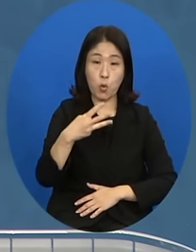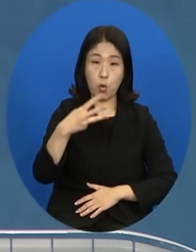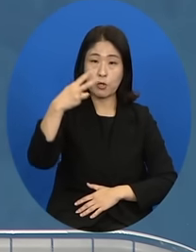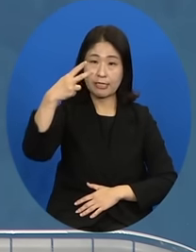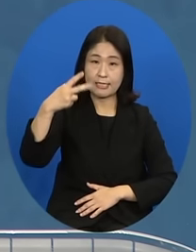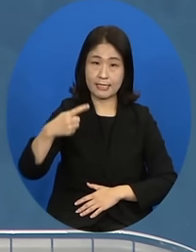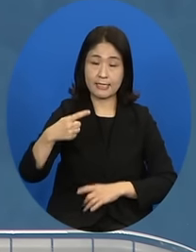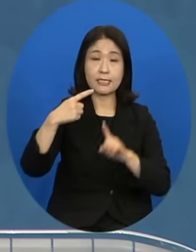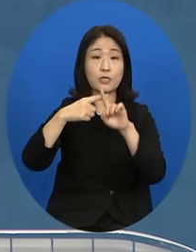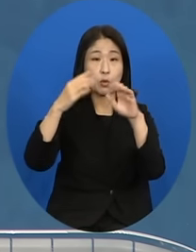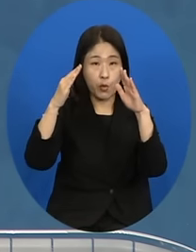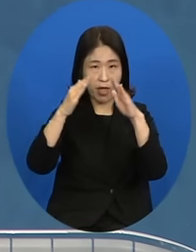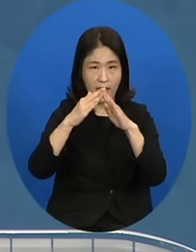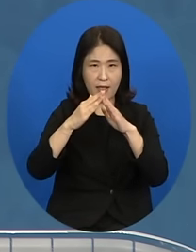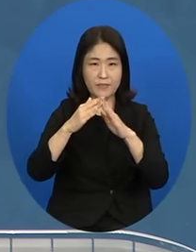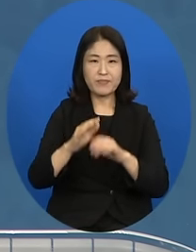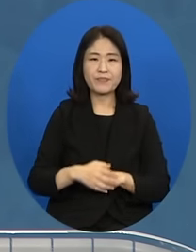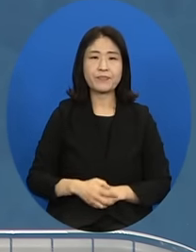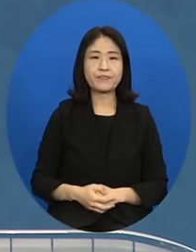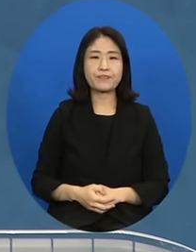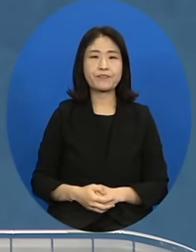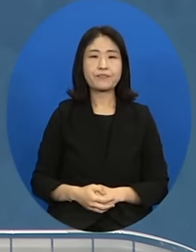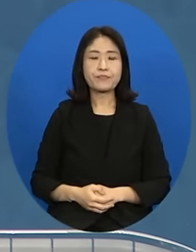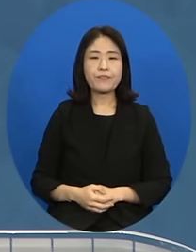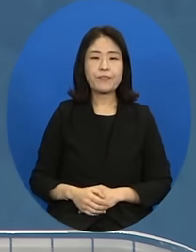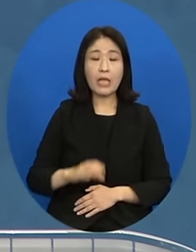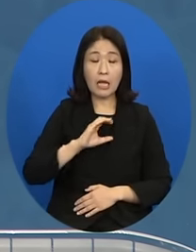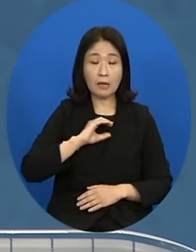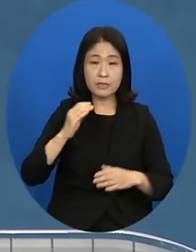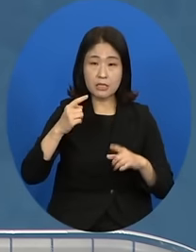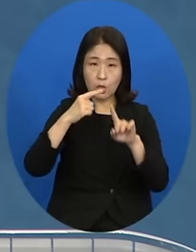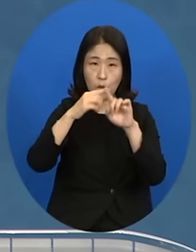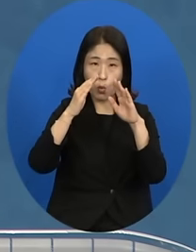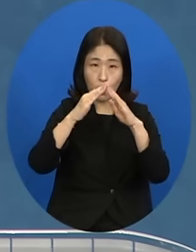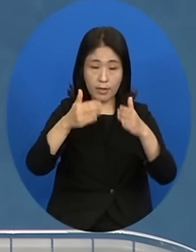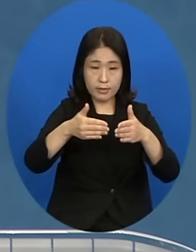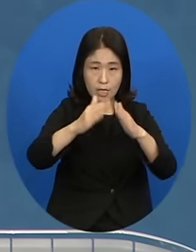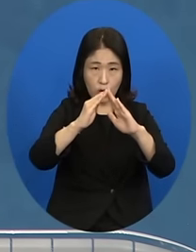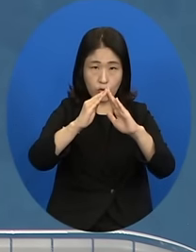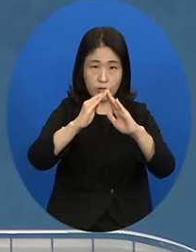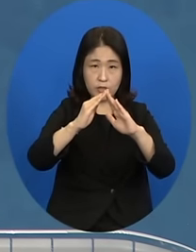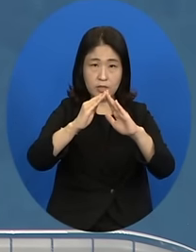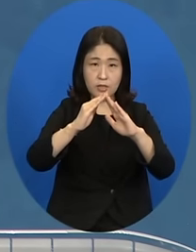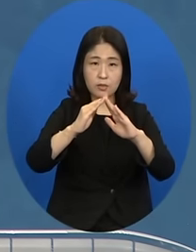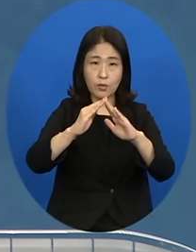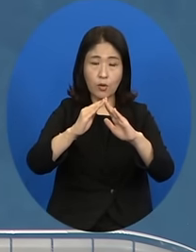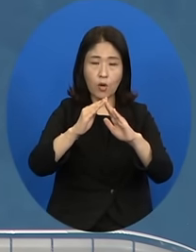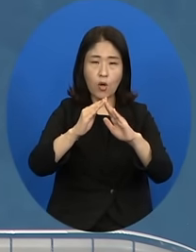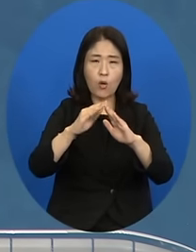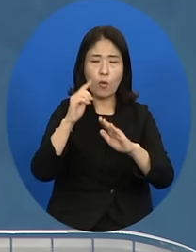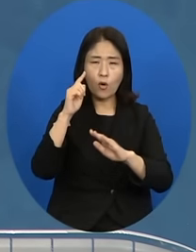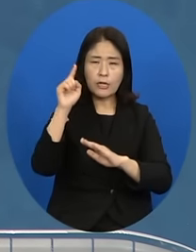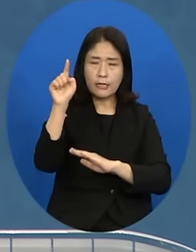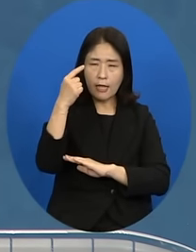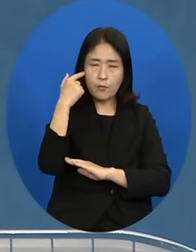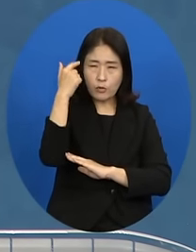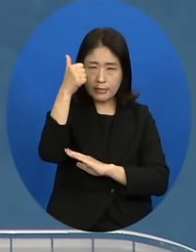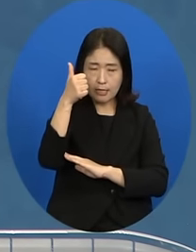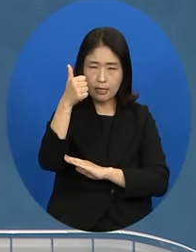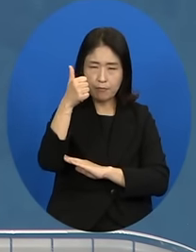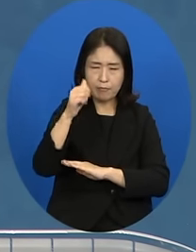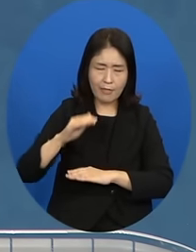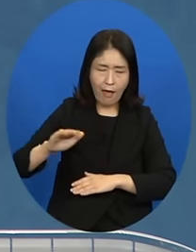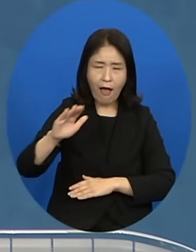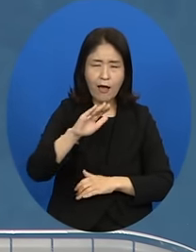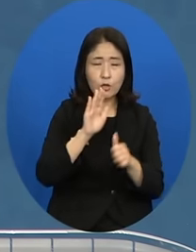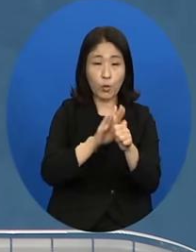온 장로님들이 감신대 교회 개척을 기뻐해 주시고 전심으로 지원해 주시기로 결정해 주셨습니다.